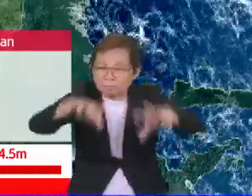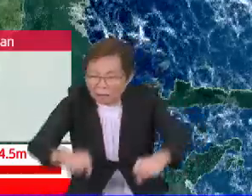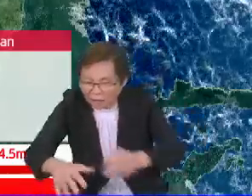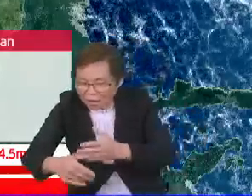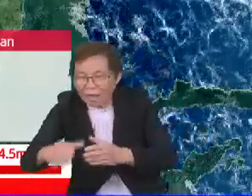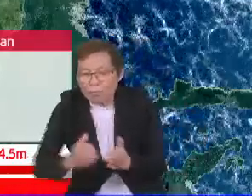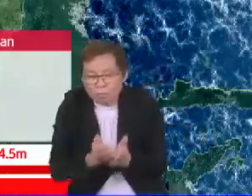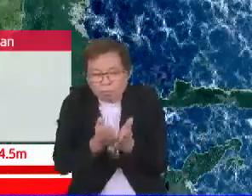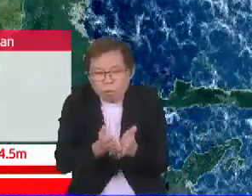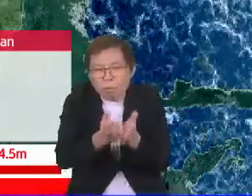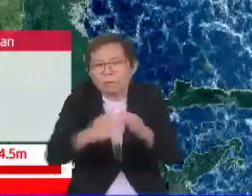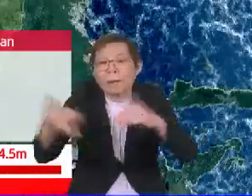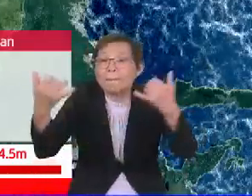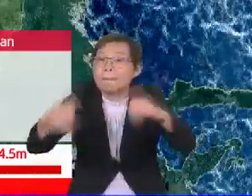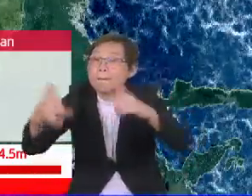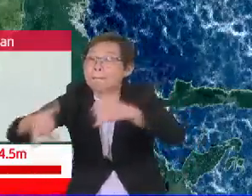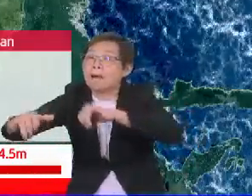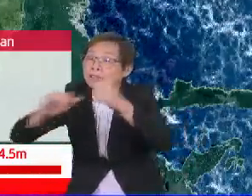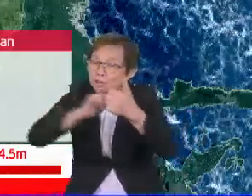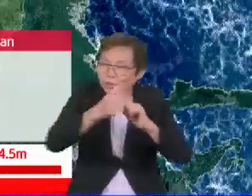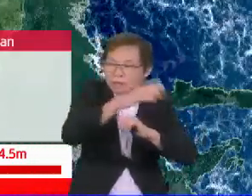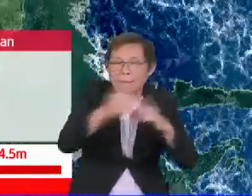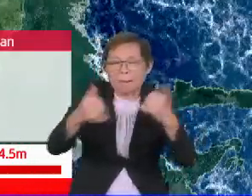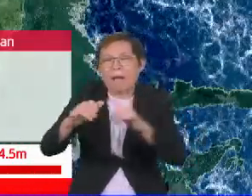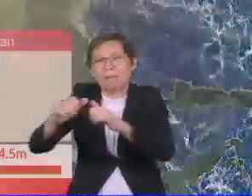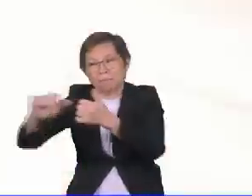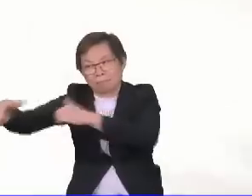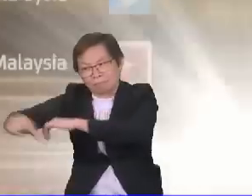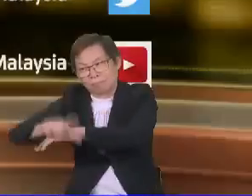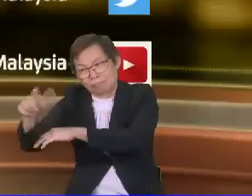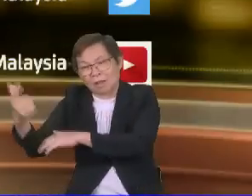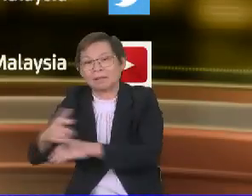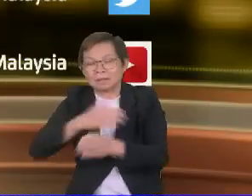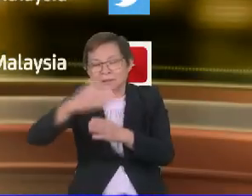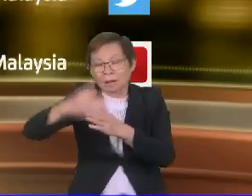bubut kecil serta dan rekreasi laut yang lain